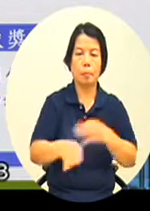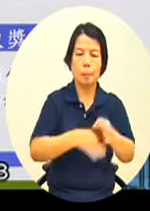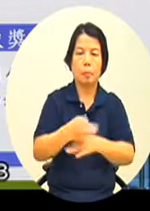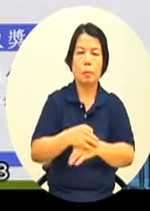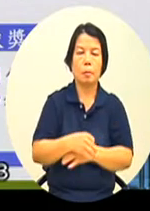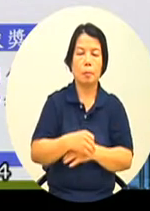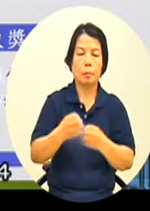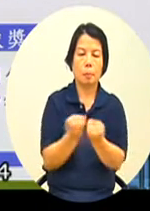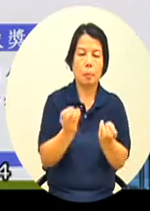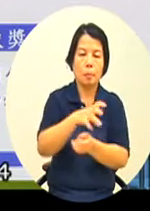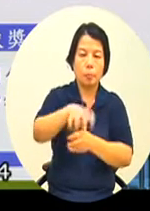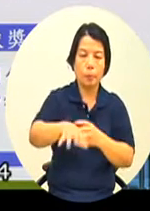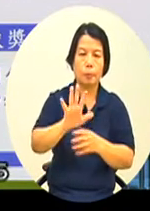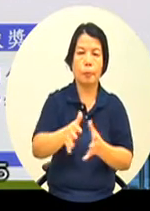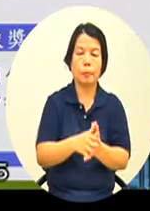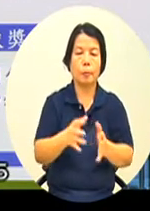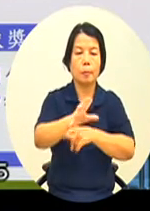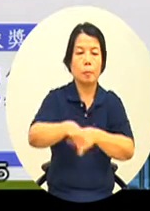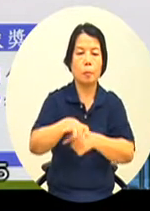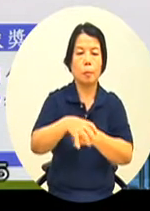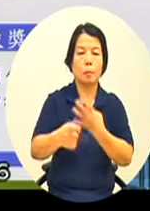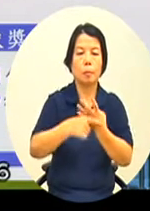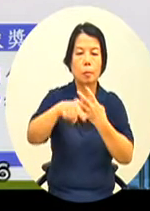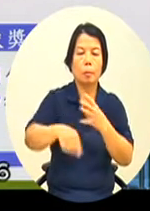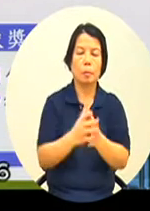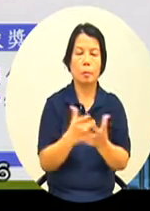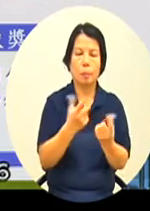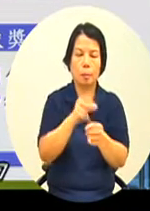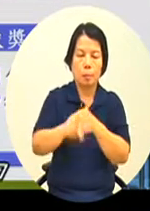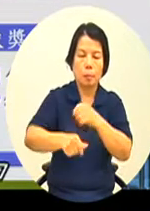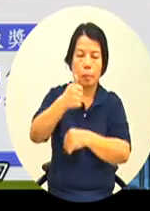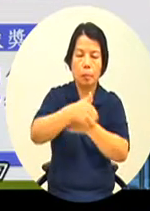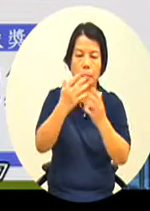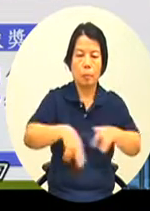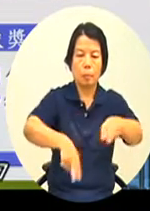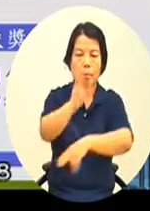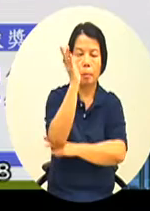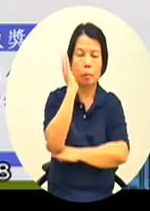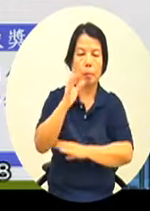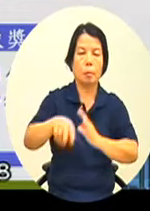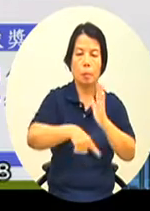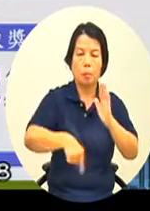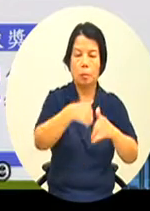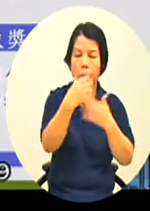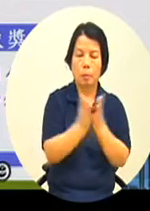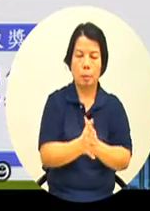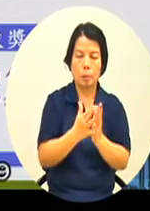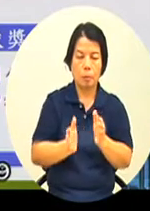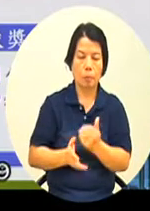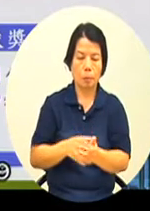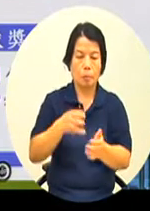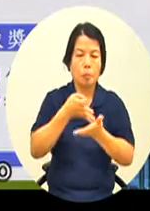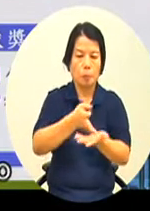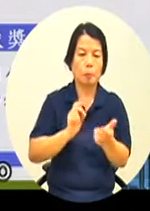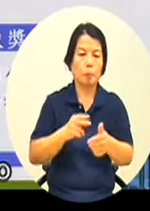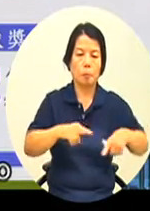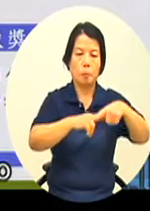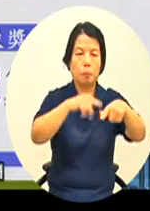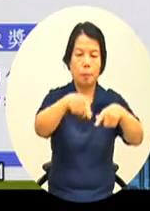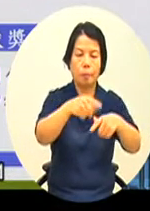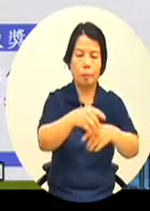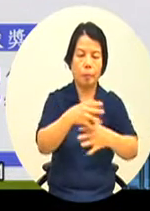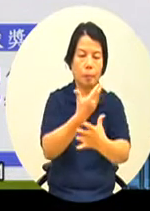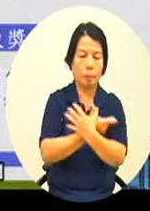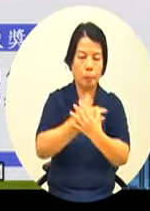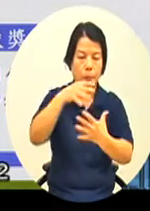处长，以及农业局的梁科长参加行政院的模范公务人选拔。另外，在推荐杰出贡献奖部分，我们也